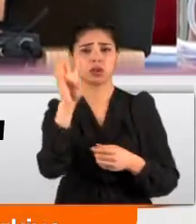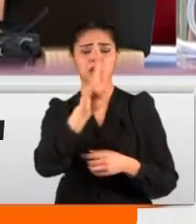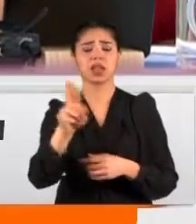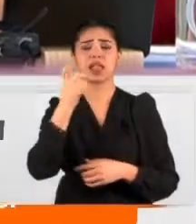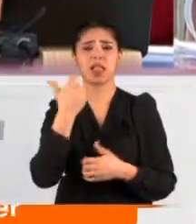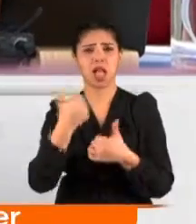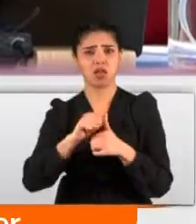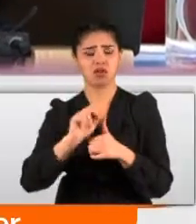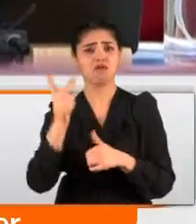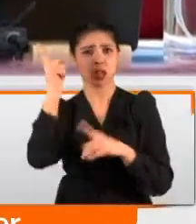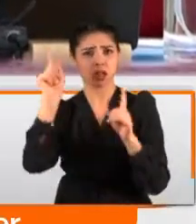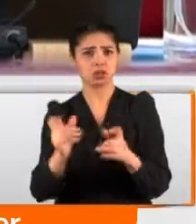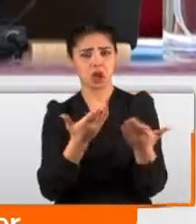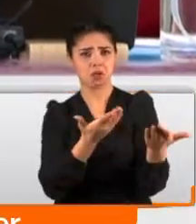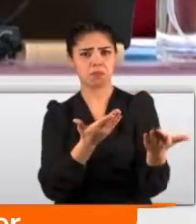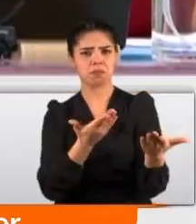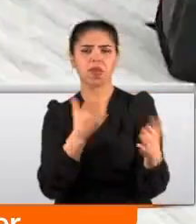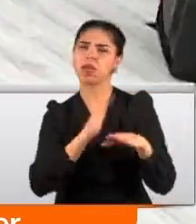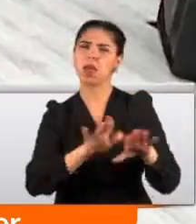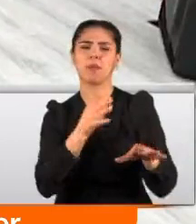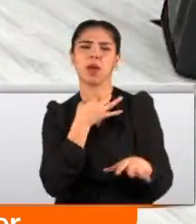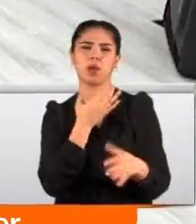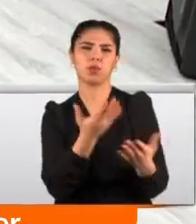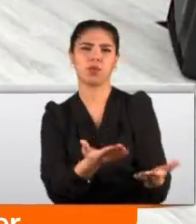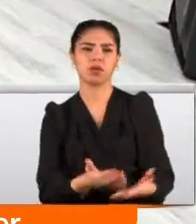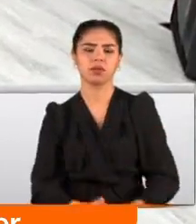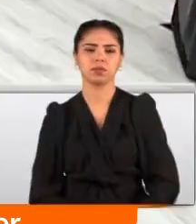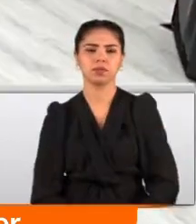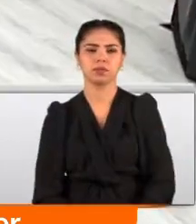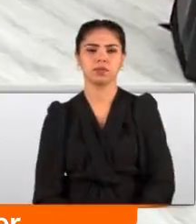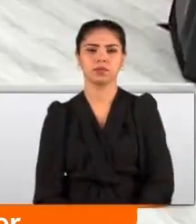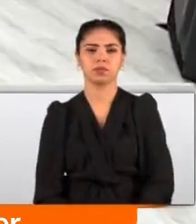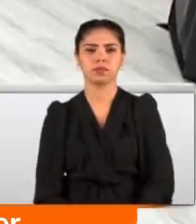yıllık eşinden vazgeçer mi ya? Bir yapmayın ne yaparım, olur. Siz de izlesin. Canıma gelsin.